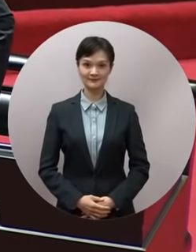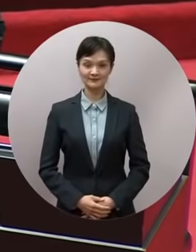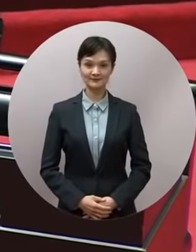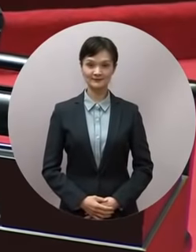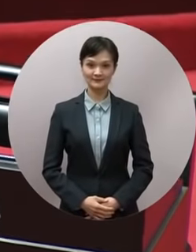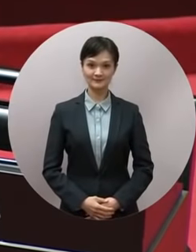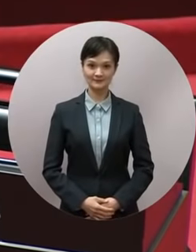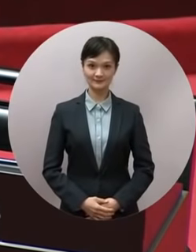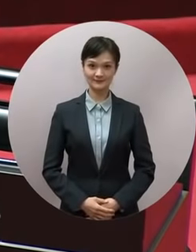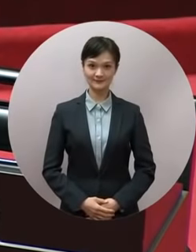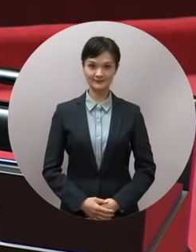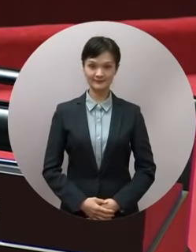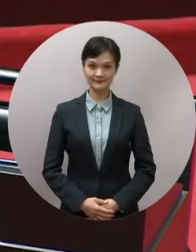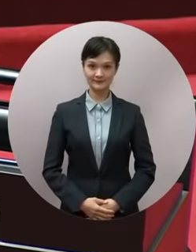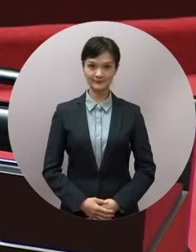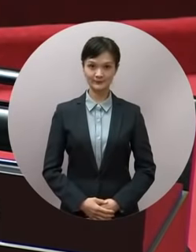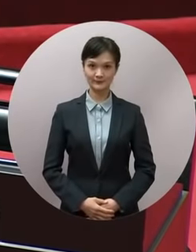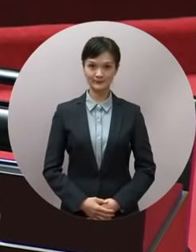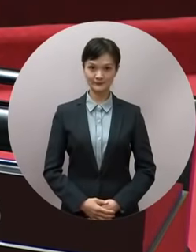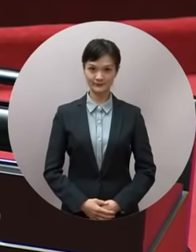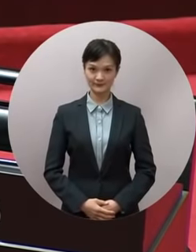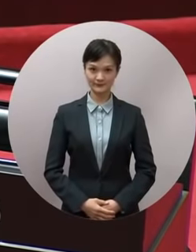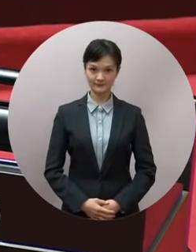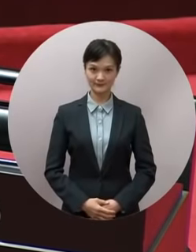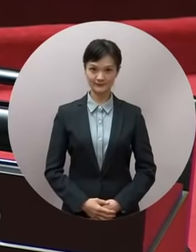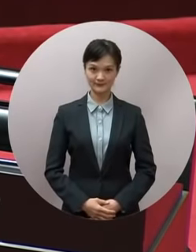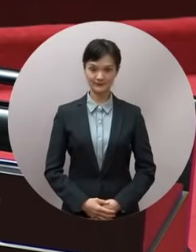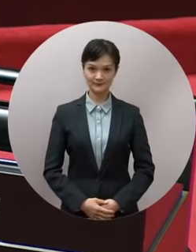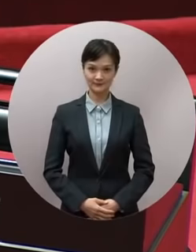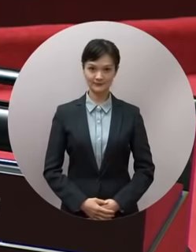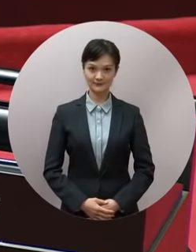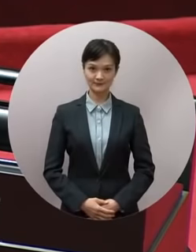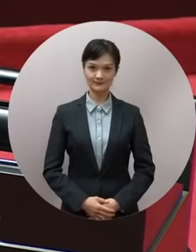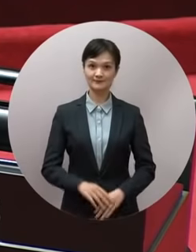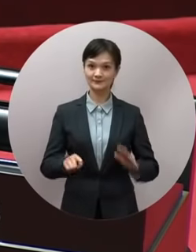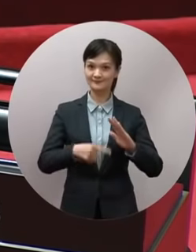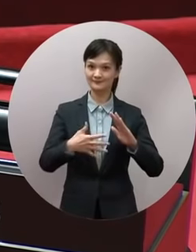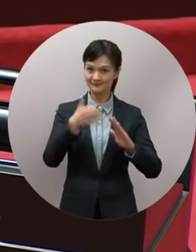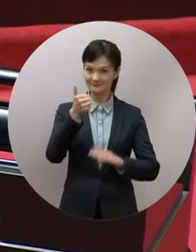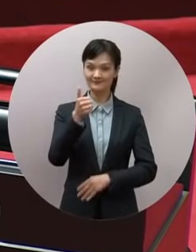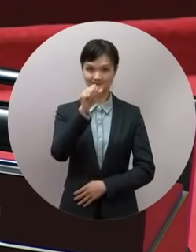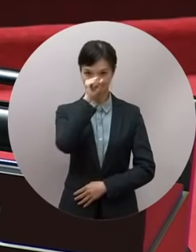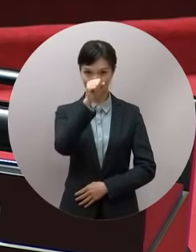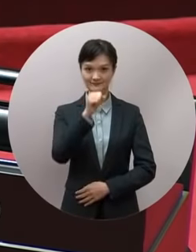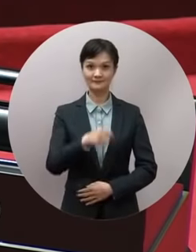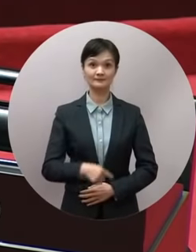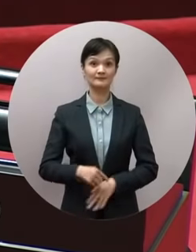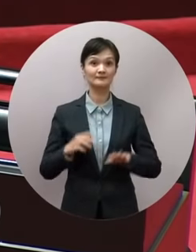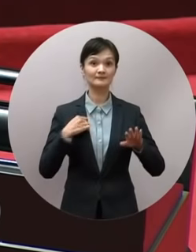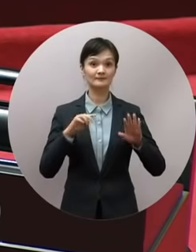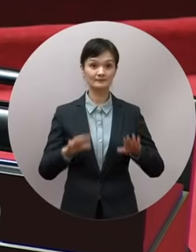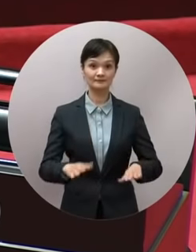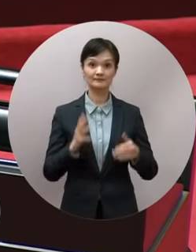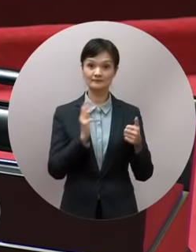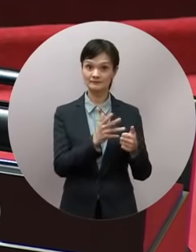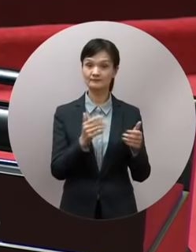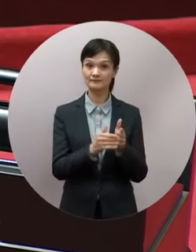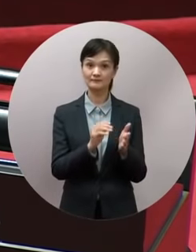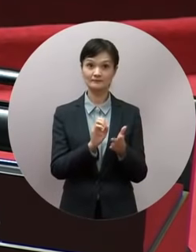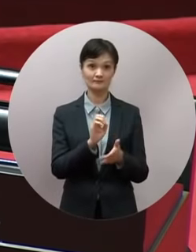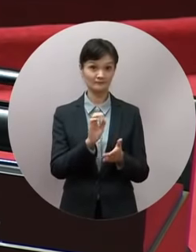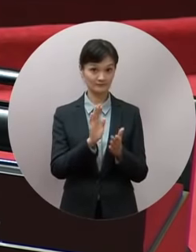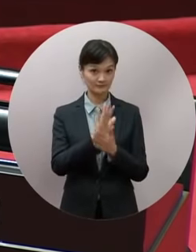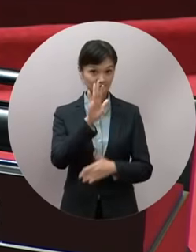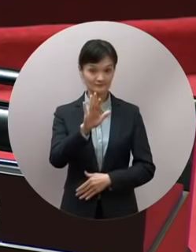院长好， 今天我的质询完毕之后，我们立法院